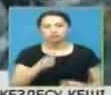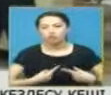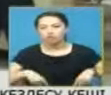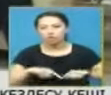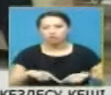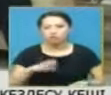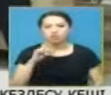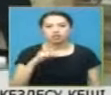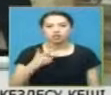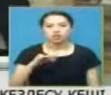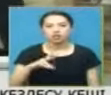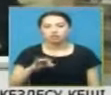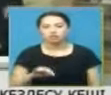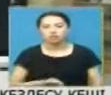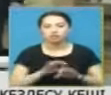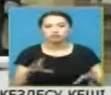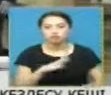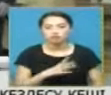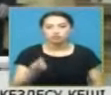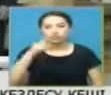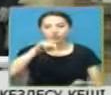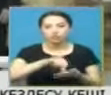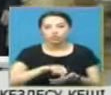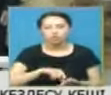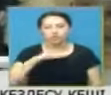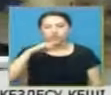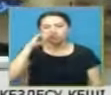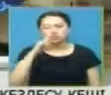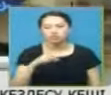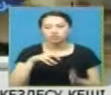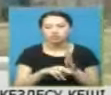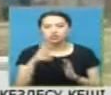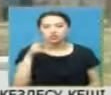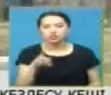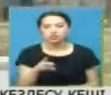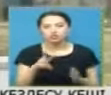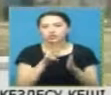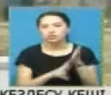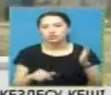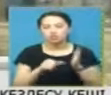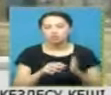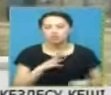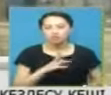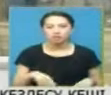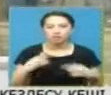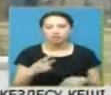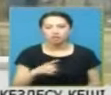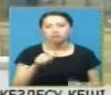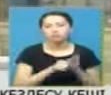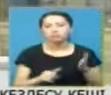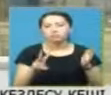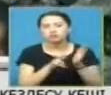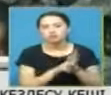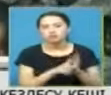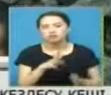төрағасы Серғали Рысбеков. Айта кетейік, ауған соғысына Қазақстаннан 2086 жауынгер қатысты. Оның 68-і майдан даласында ерлікпен